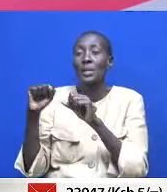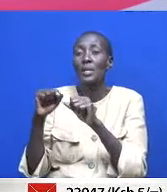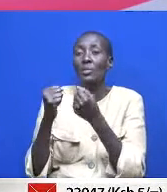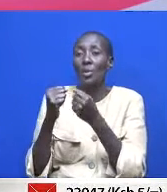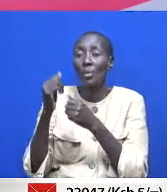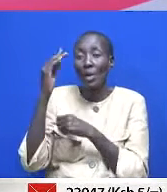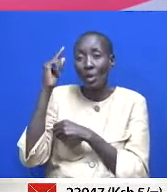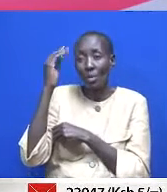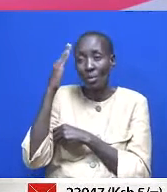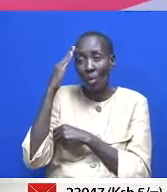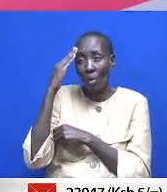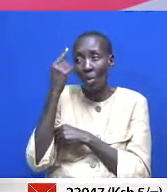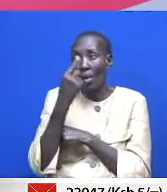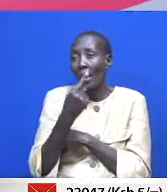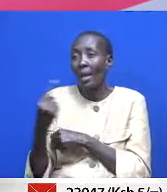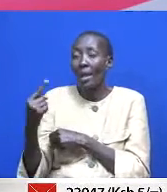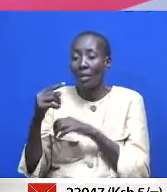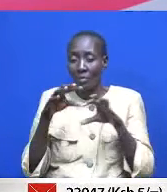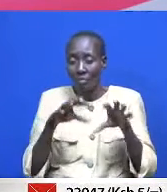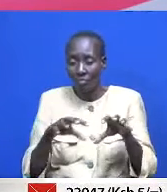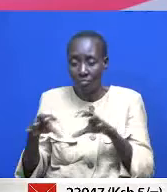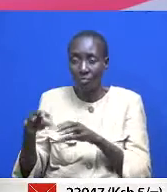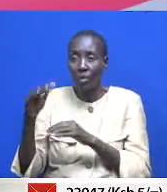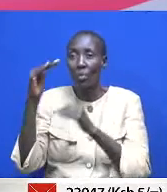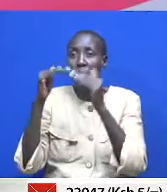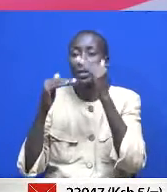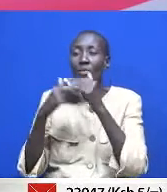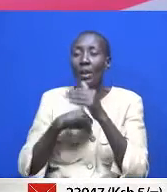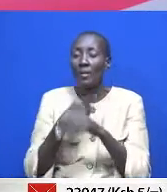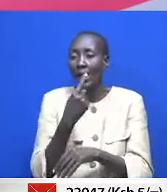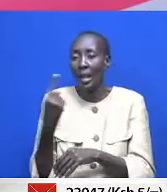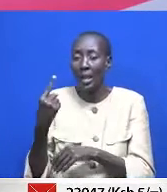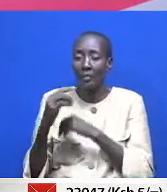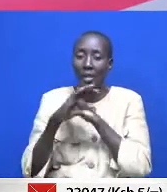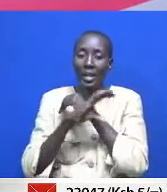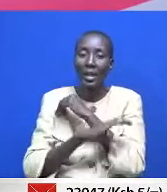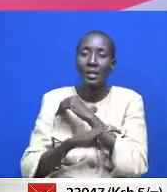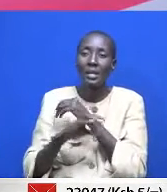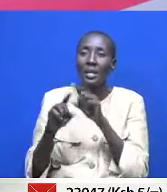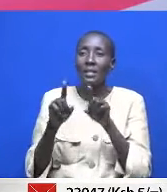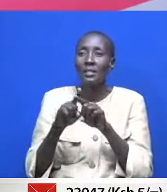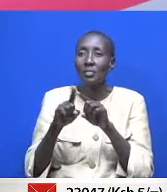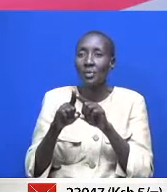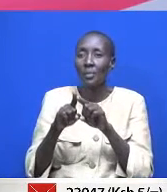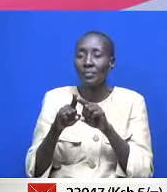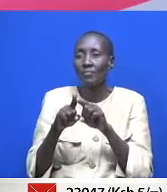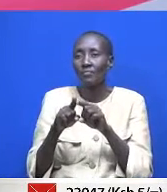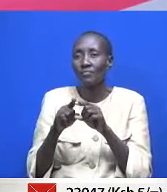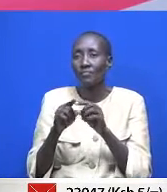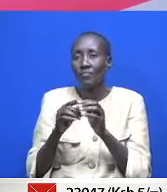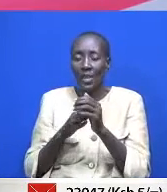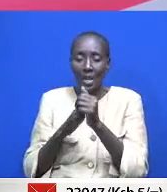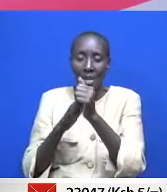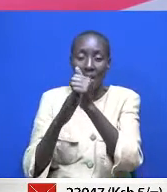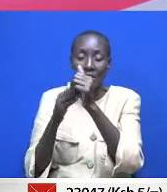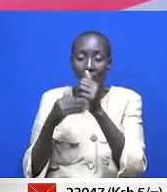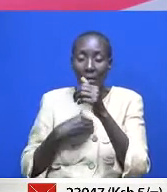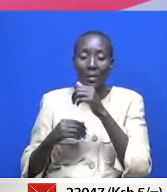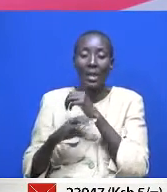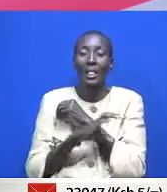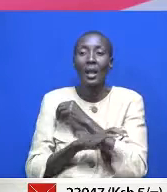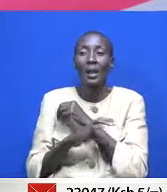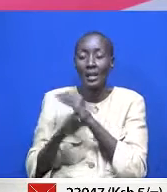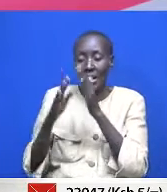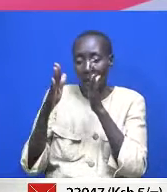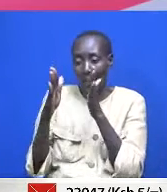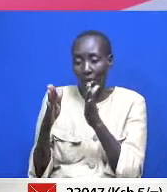kila soko iko na mashindano na kila nchi pia kuna mwelekeo mwake kama nchi kibinafsi.